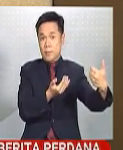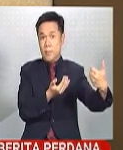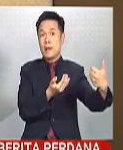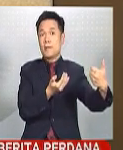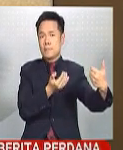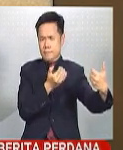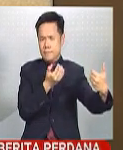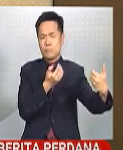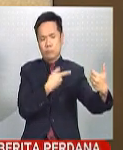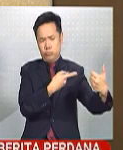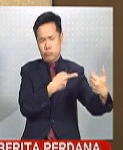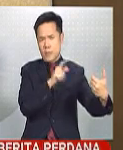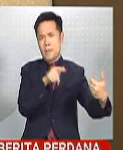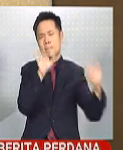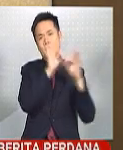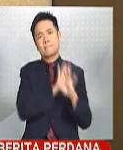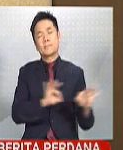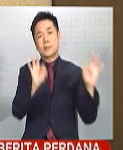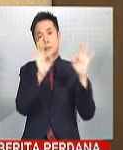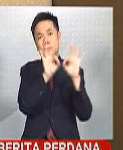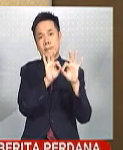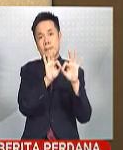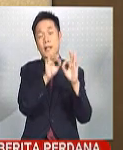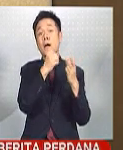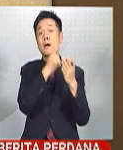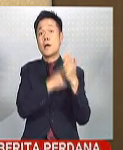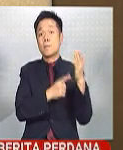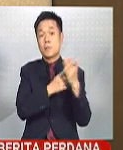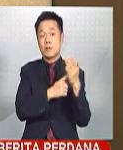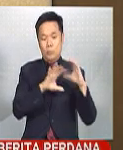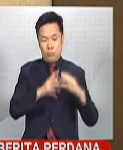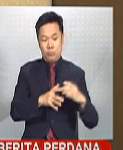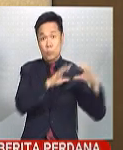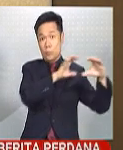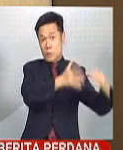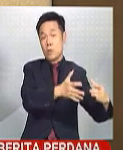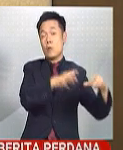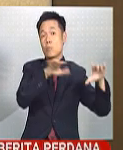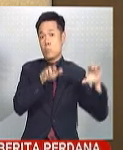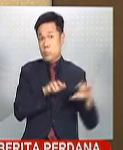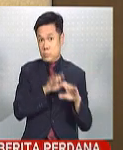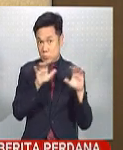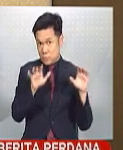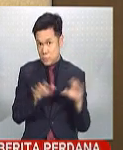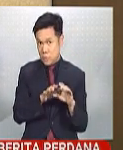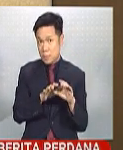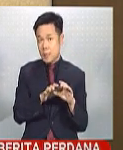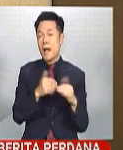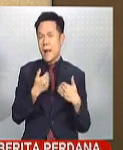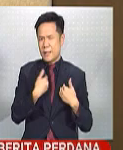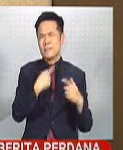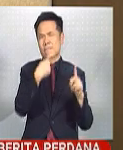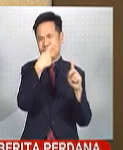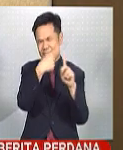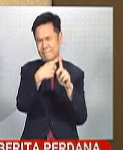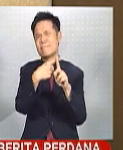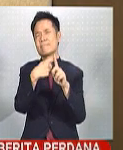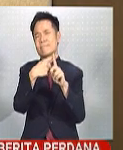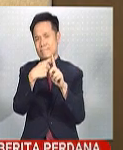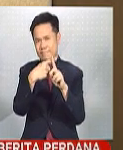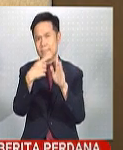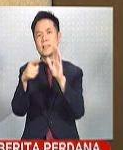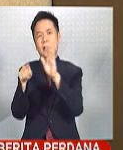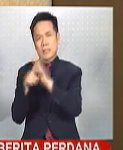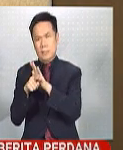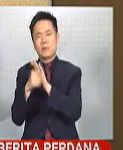diambil perhatian. Sebab apa juga pendekatan yang kita lakukan, dia ada pro dan kon dia. Jadi